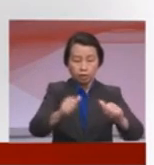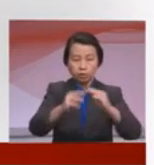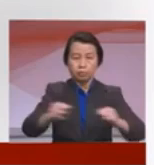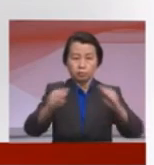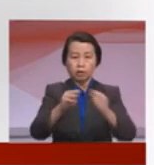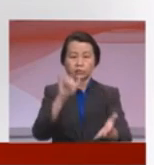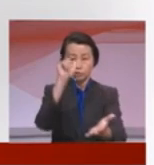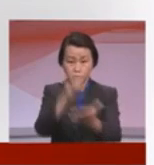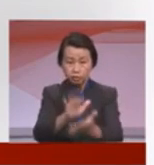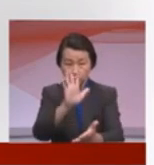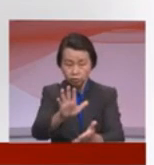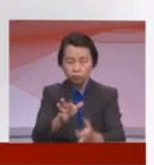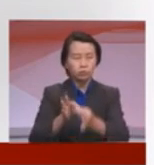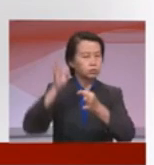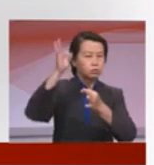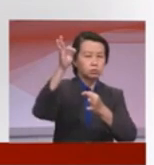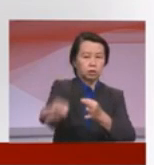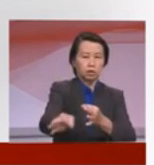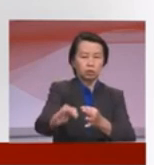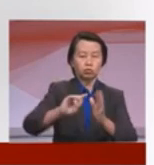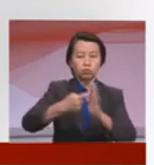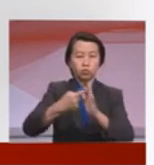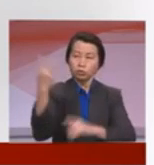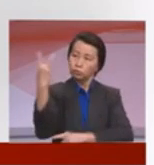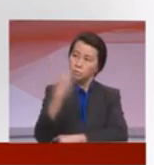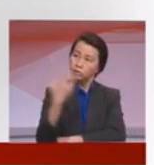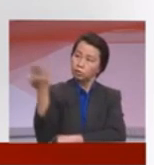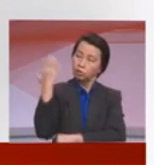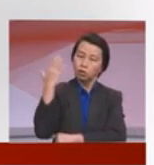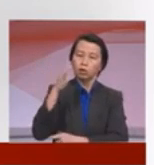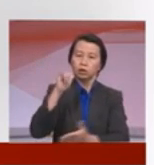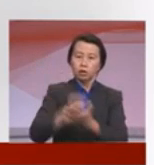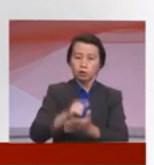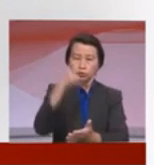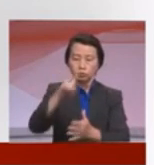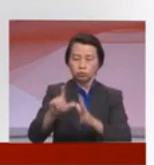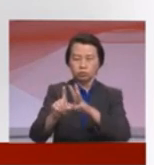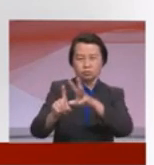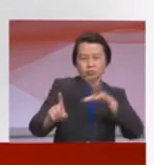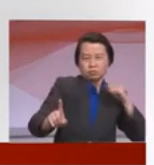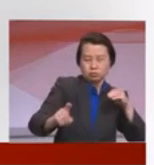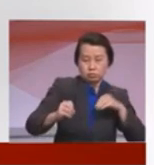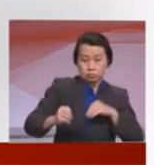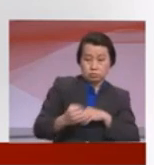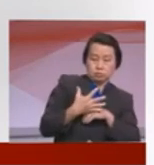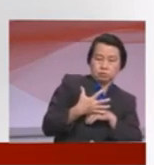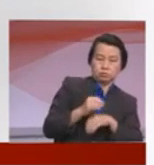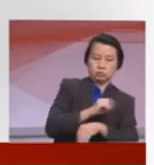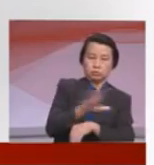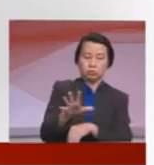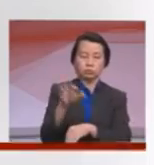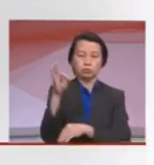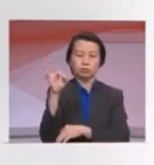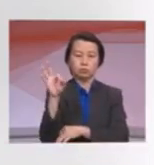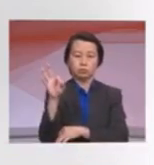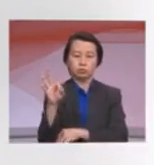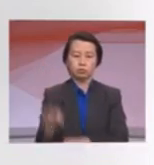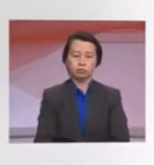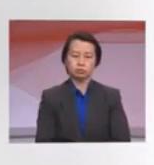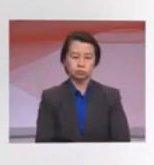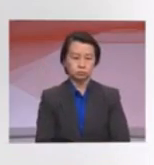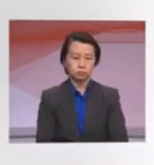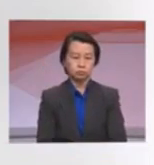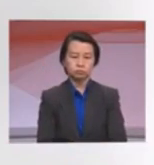itu ditangguhkan bermula kemarin. Langkah tersebut bagi membendung penularan COVID-19.